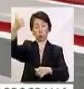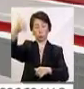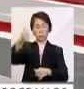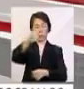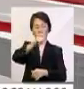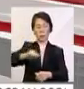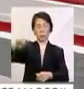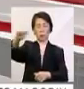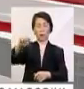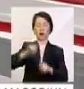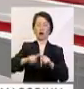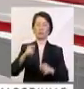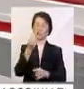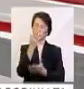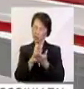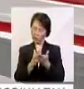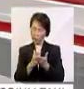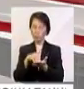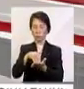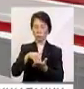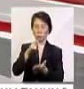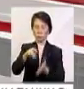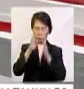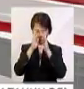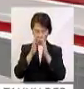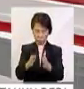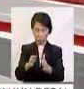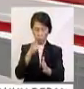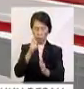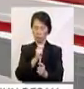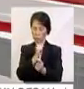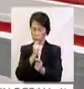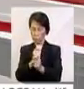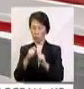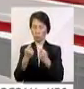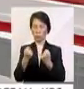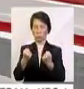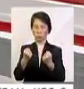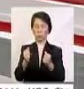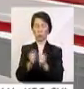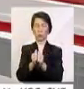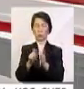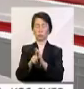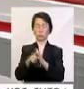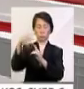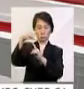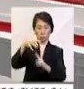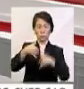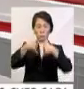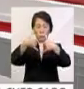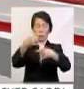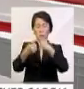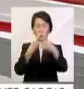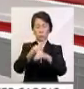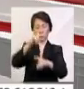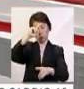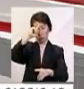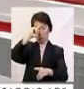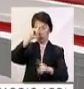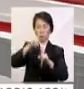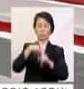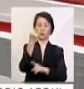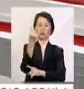Namun, beberapa kelemahan harus diberikan tumpuan dalam usaha membentuk pasukan yang mantap menjelang kejohanan Piala Dunia di India di Disember